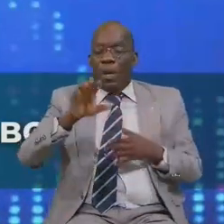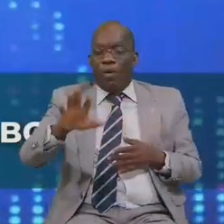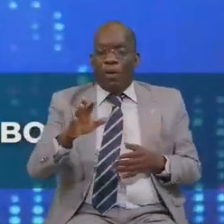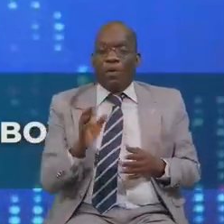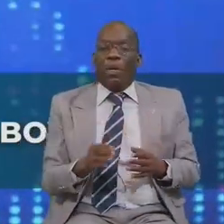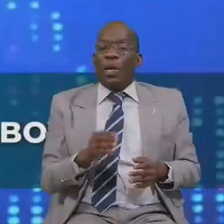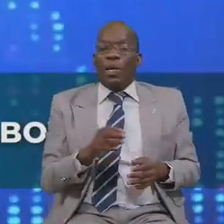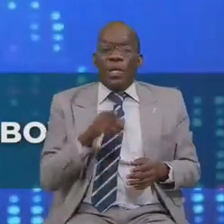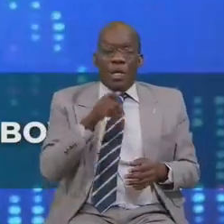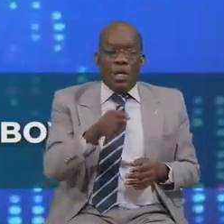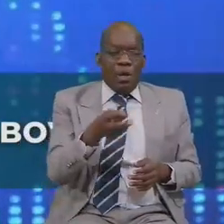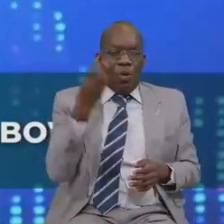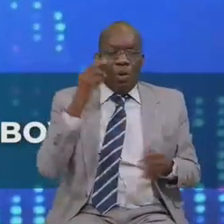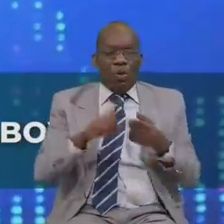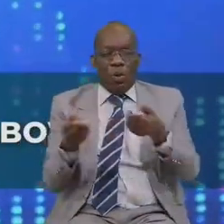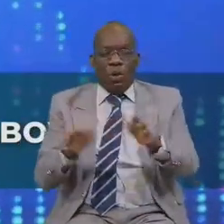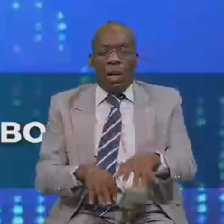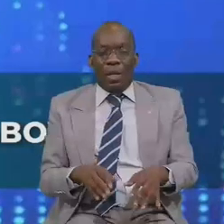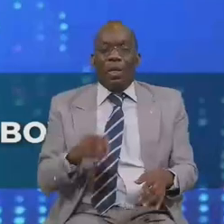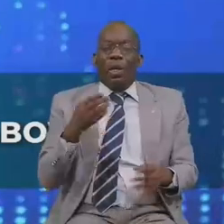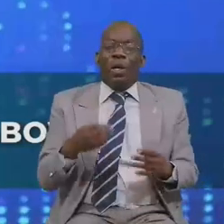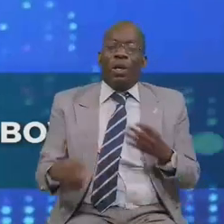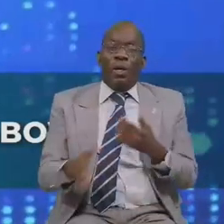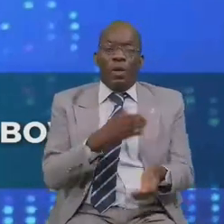juste, même s'il était saint,